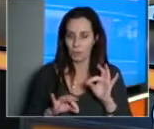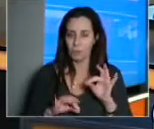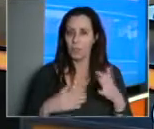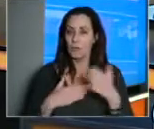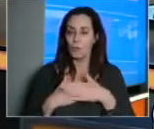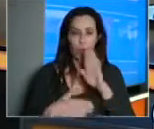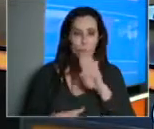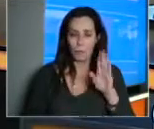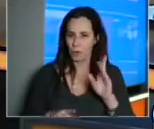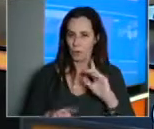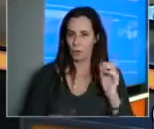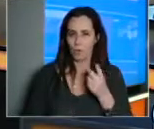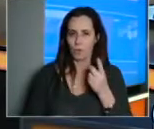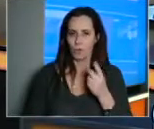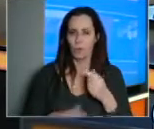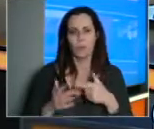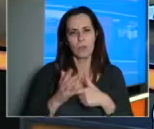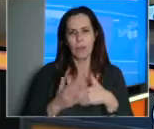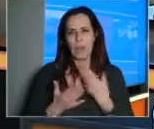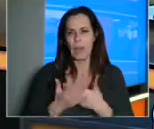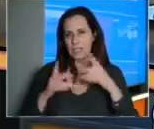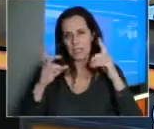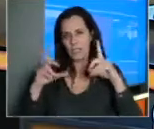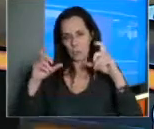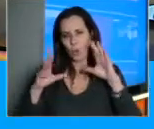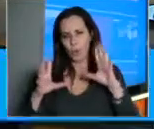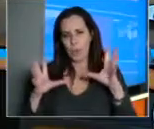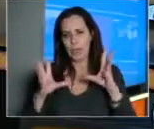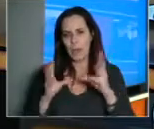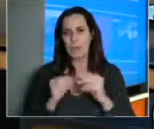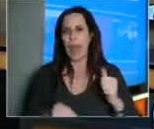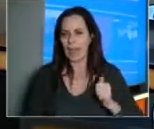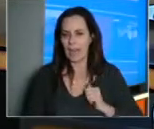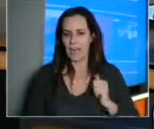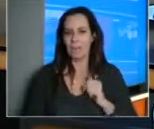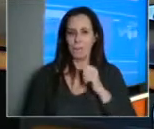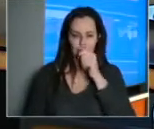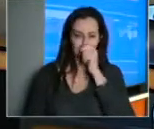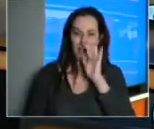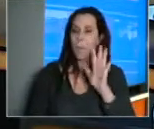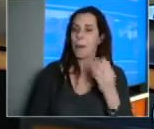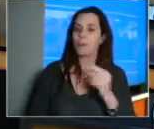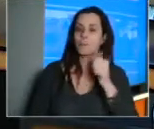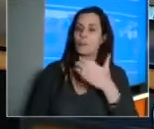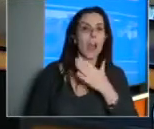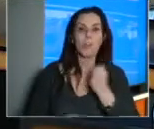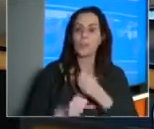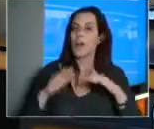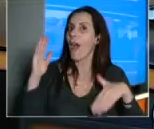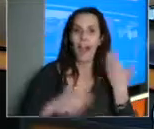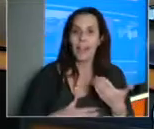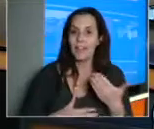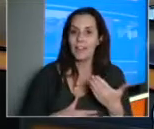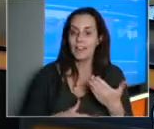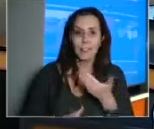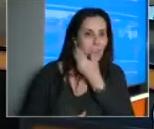על נתניהו, כמו שעל כל המועמדים, להציג תמונות של מועמדים עם חיילים. נכון. עכשיו, מה הדבר הראשון שאתה עושה אחרי